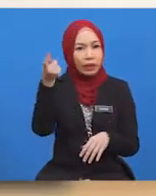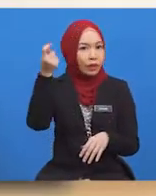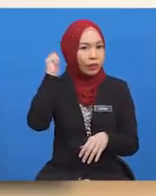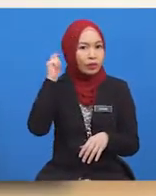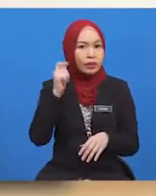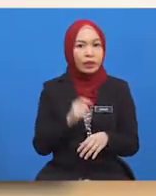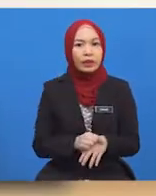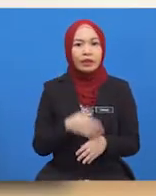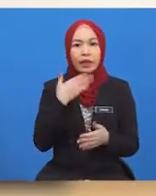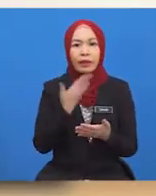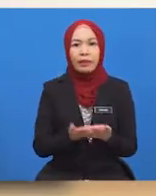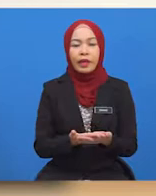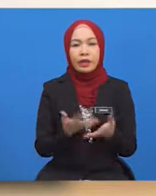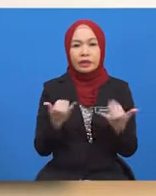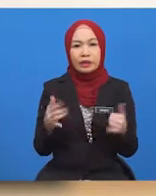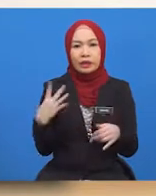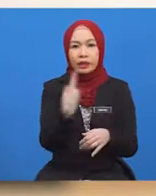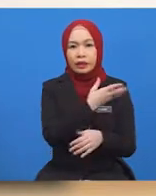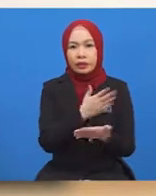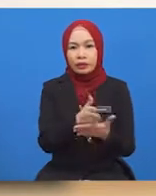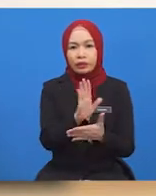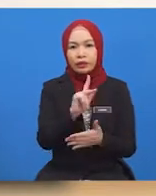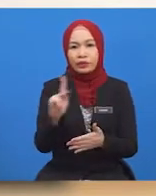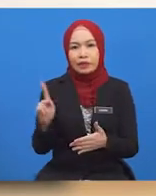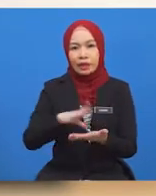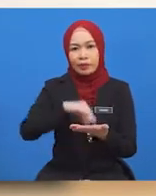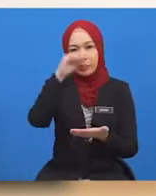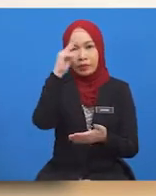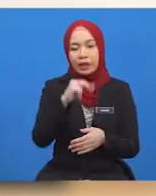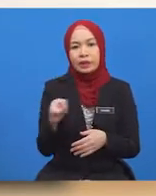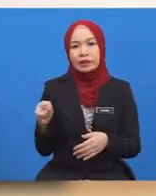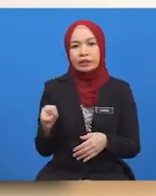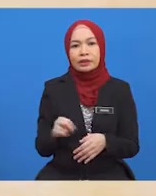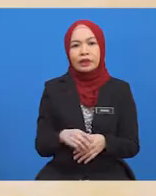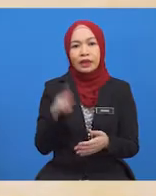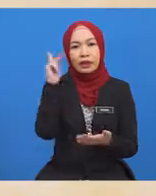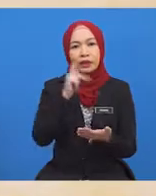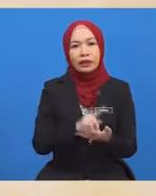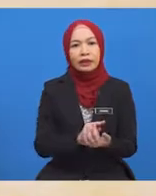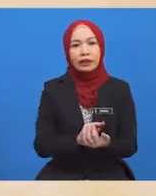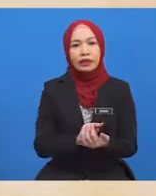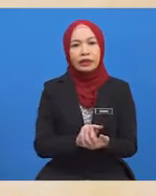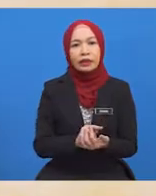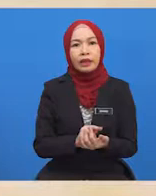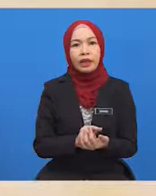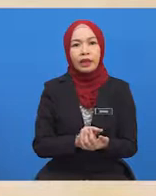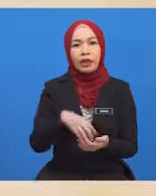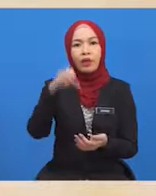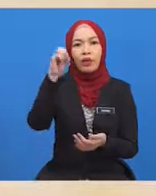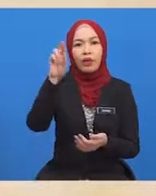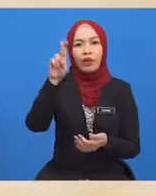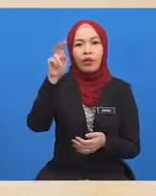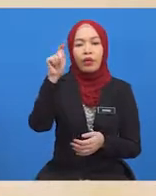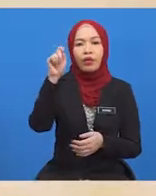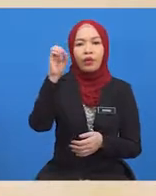Baiklah murid-murid, kita teruskan pembelajaran kita iaitu mengenal pasti unjuran ortogon